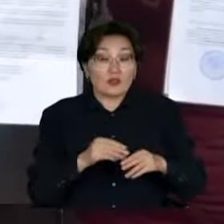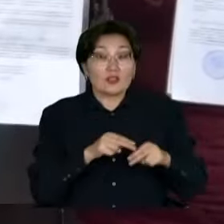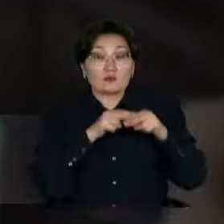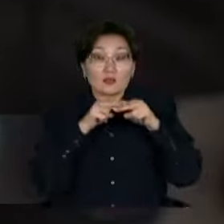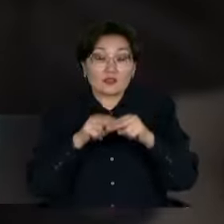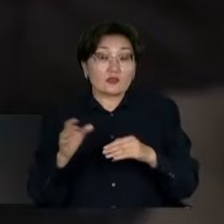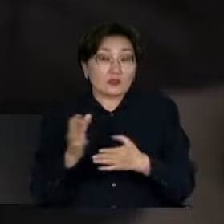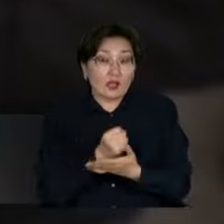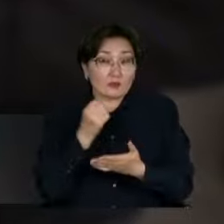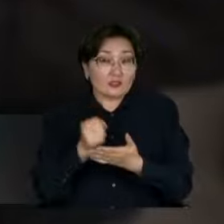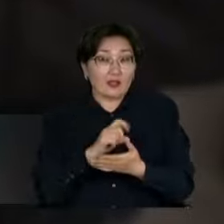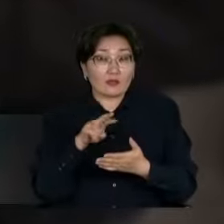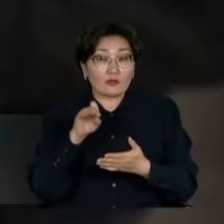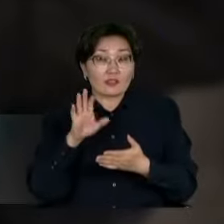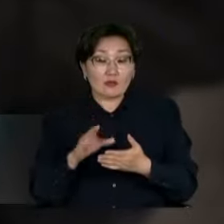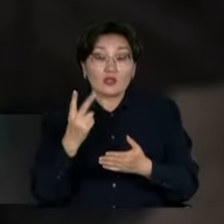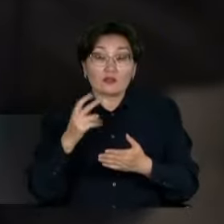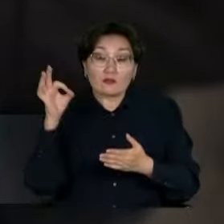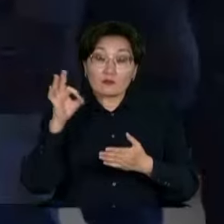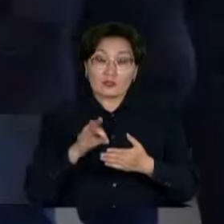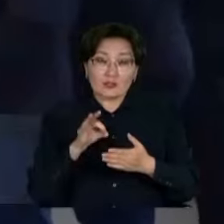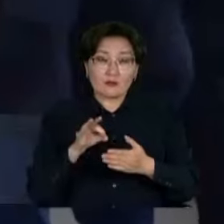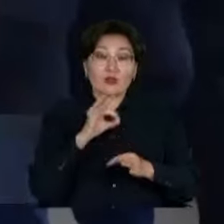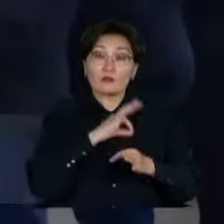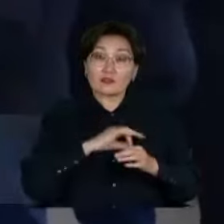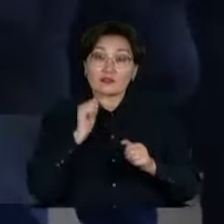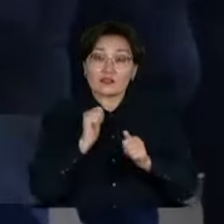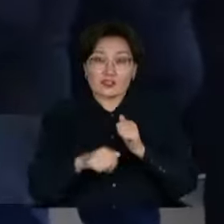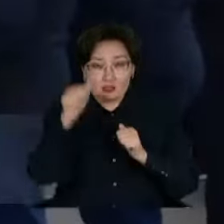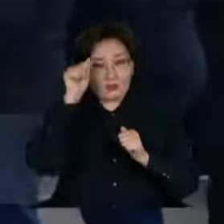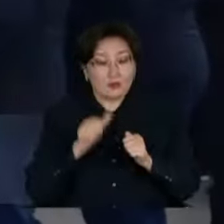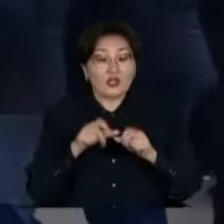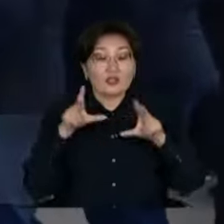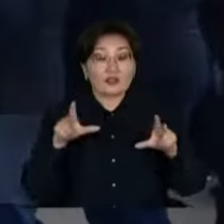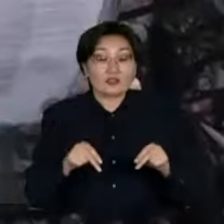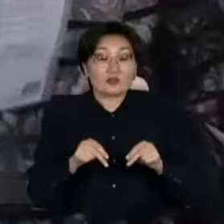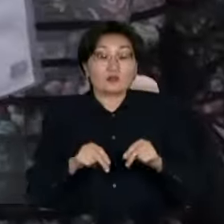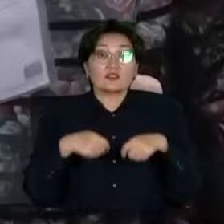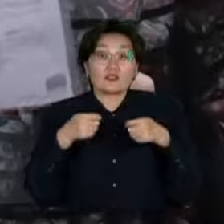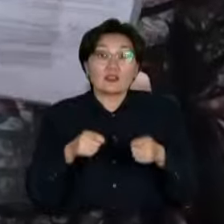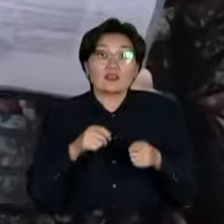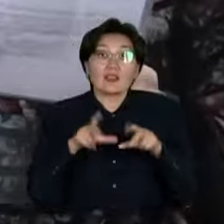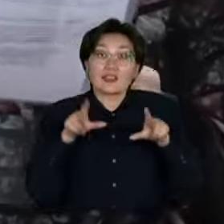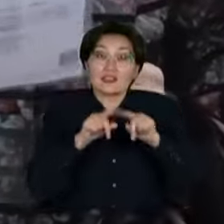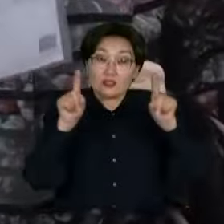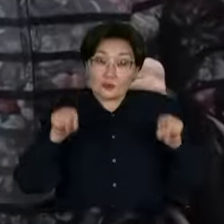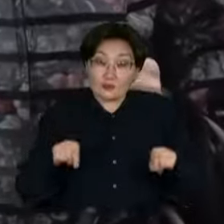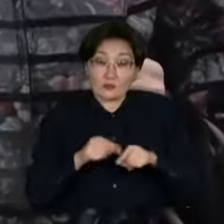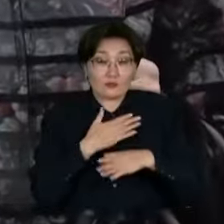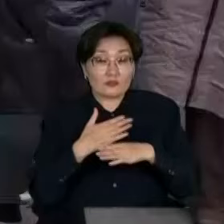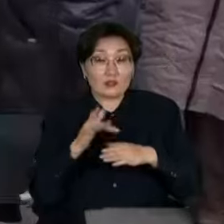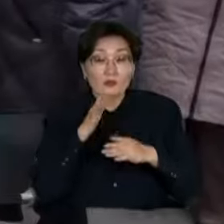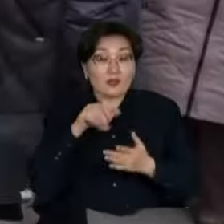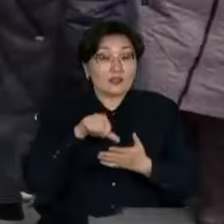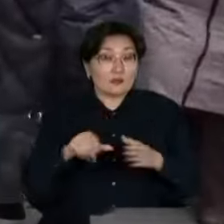добычу алмазов, обещая 2% прибыли ежемесячно. А в качестве гарантии каждому выдавали гарантийные письма. Спустя время